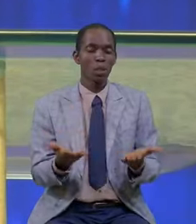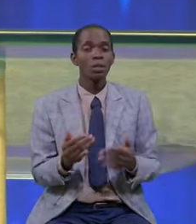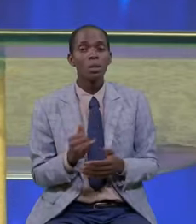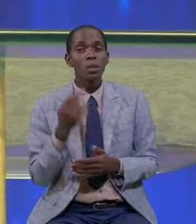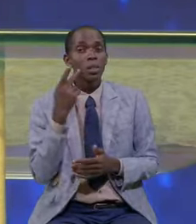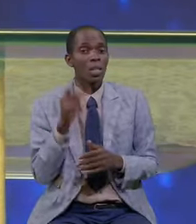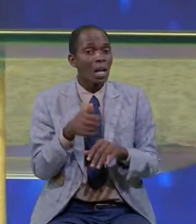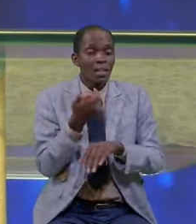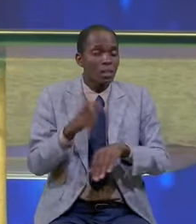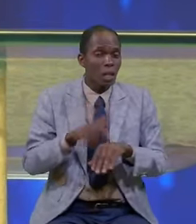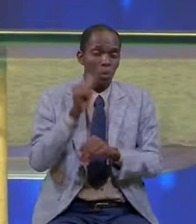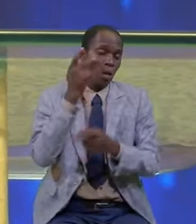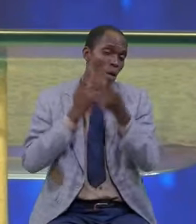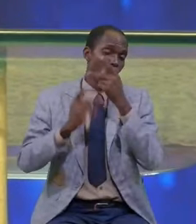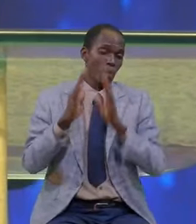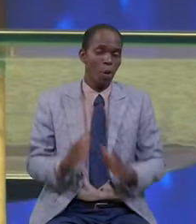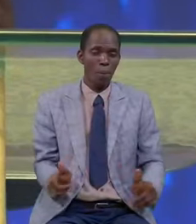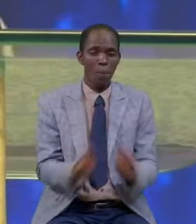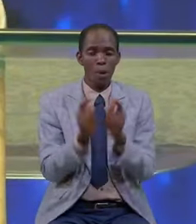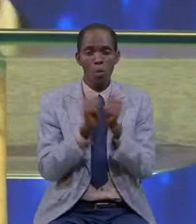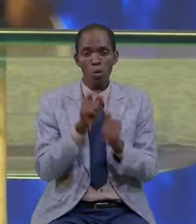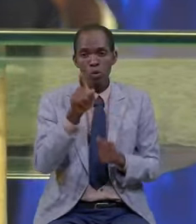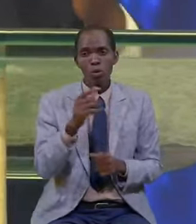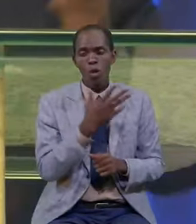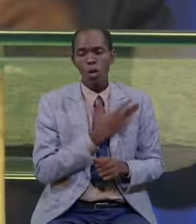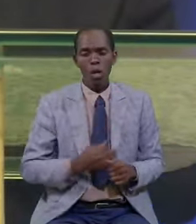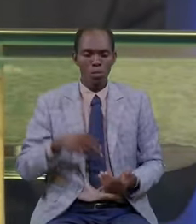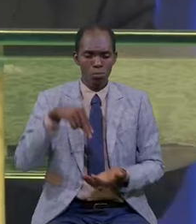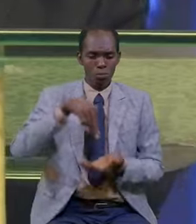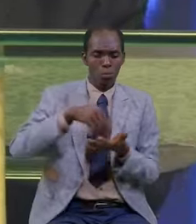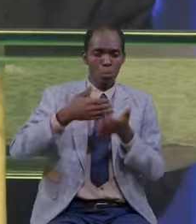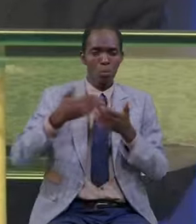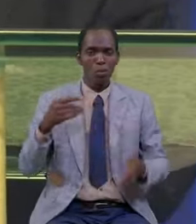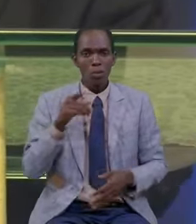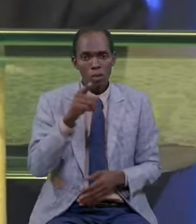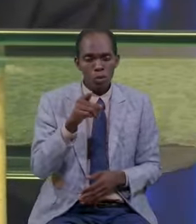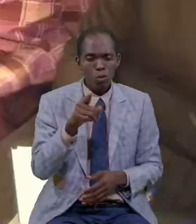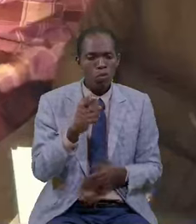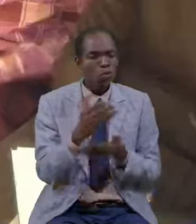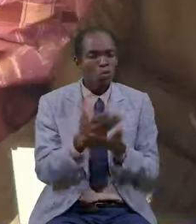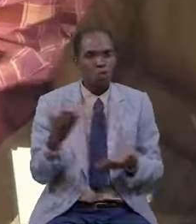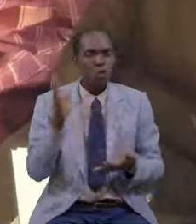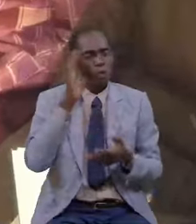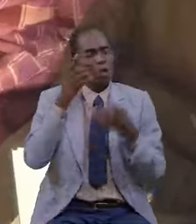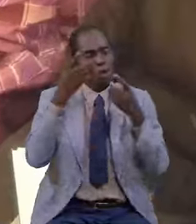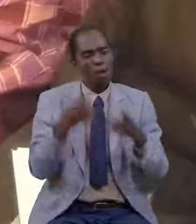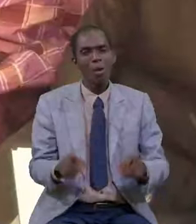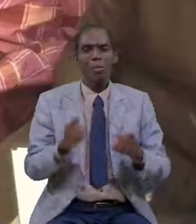Quand un prophète vient à vous et se présente devant vous, quelque chose va se produire.